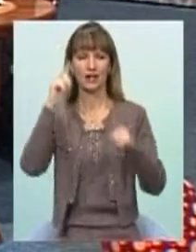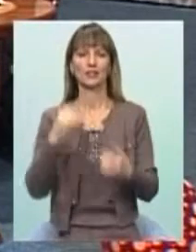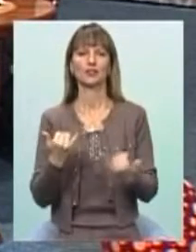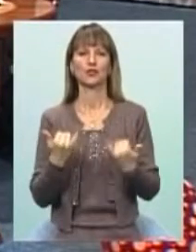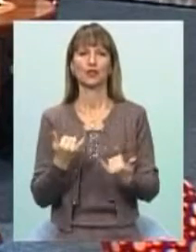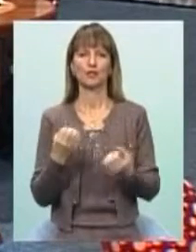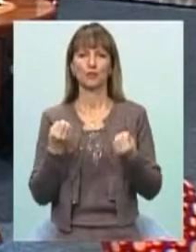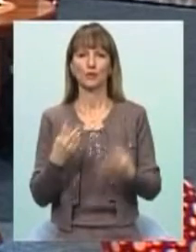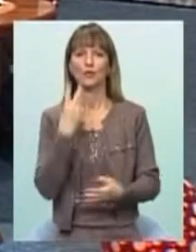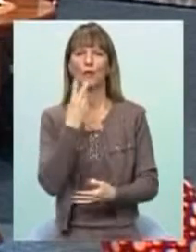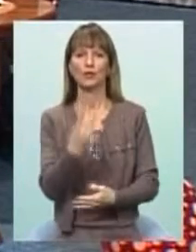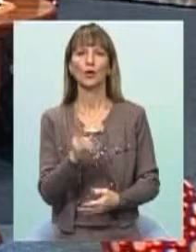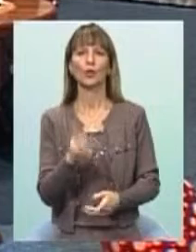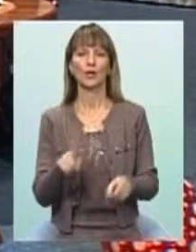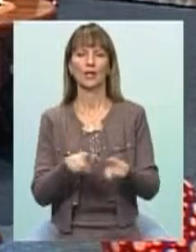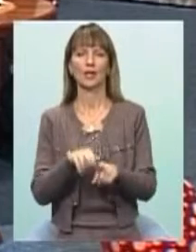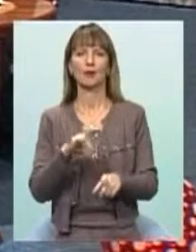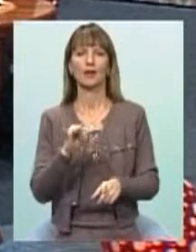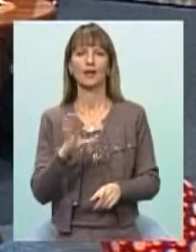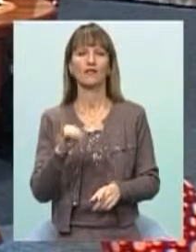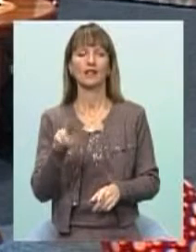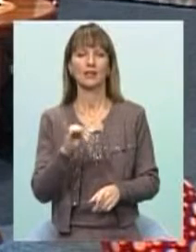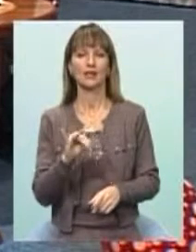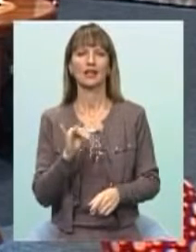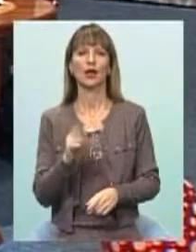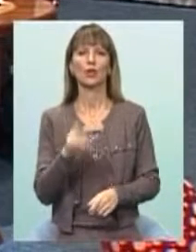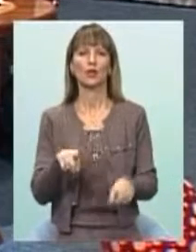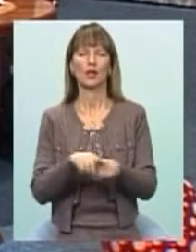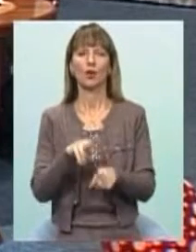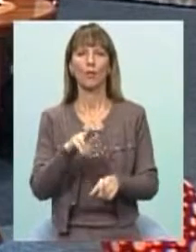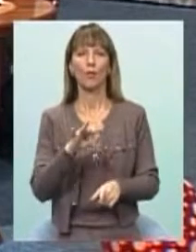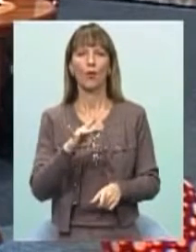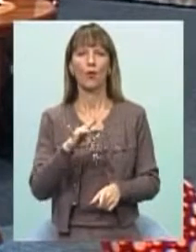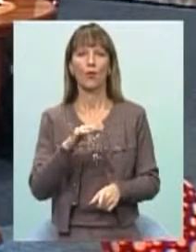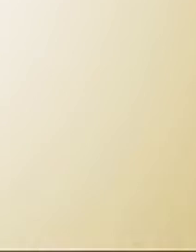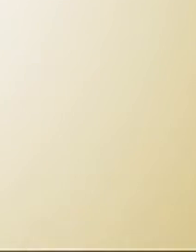а зараз давайте просто подивимося, хто такі привиди і хто ж такі полтергейсти.